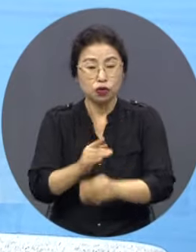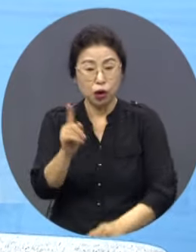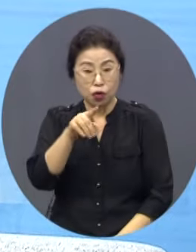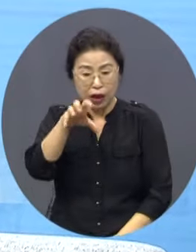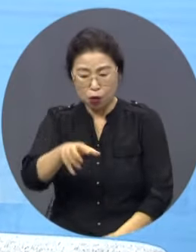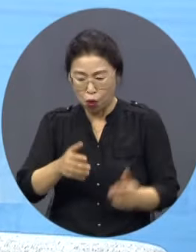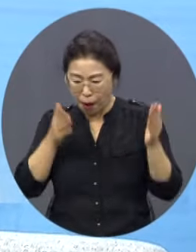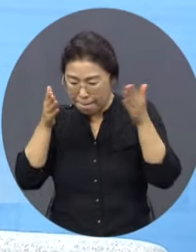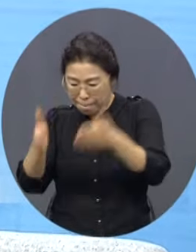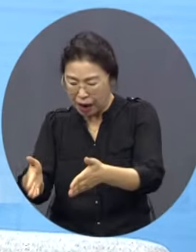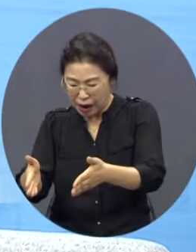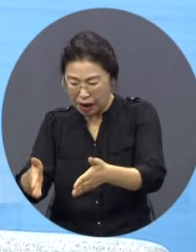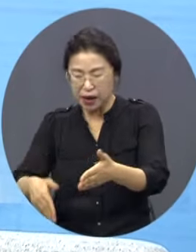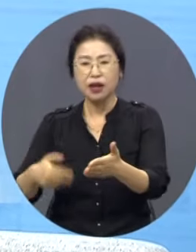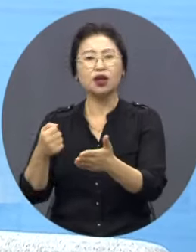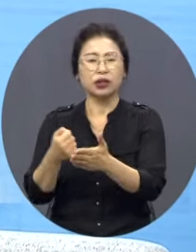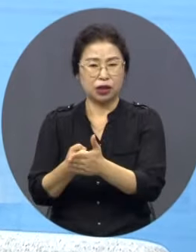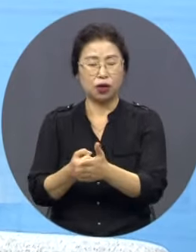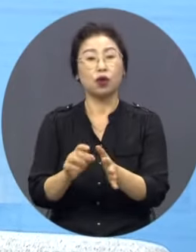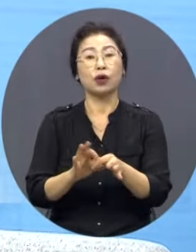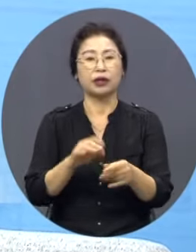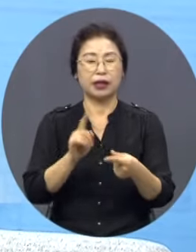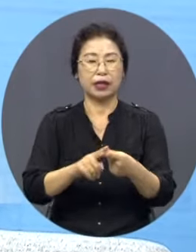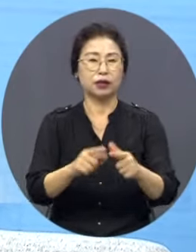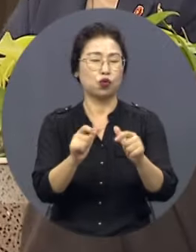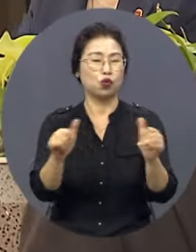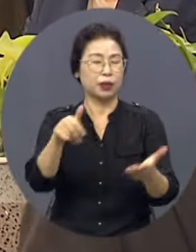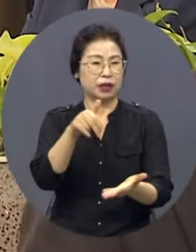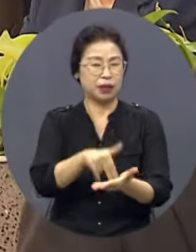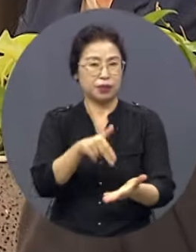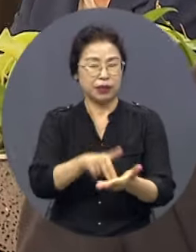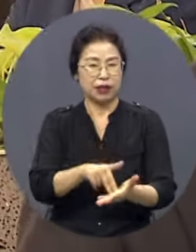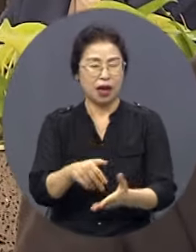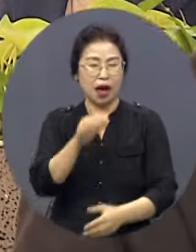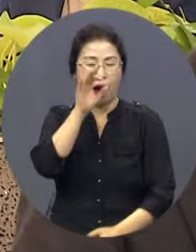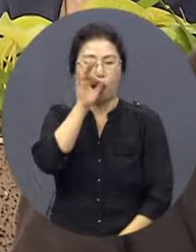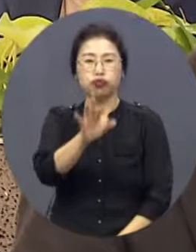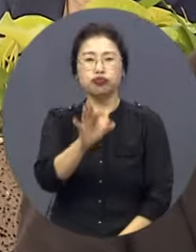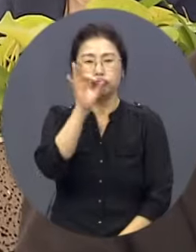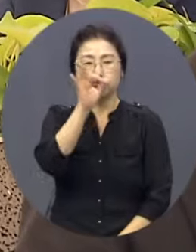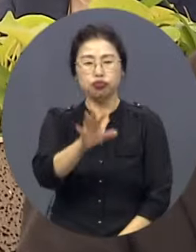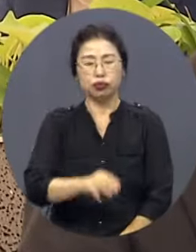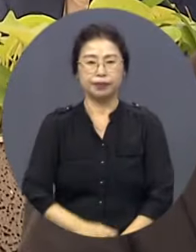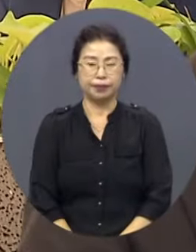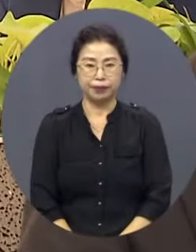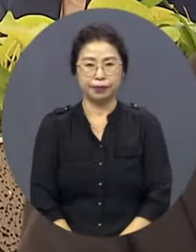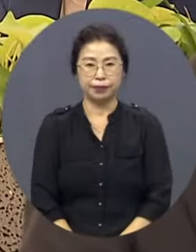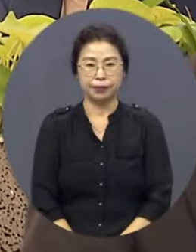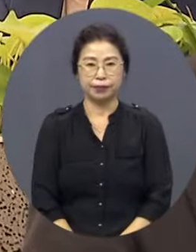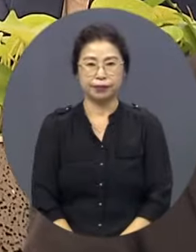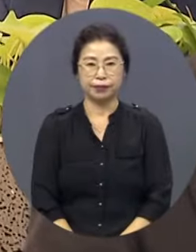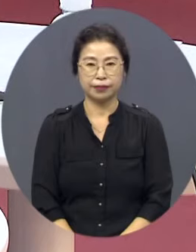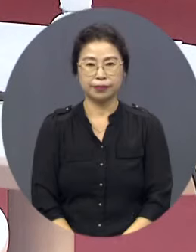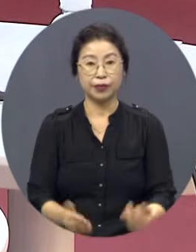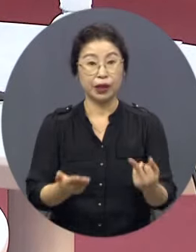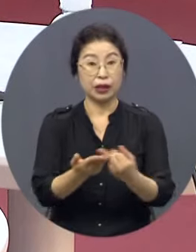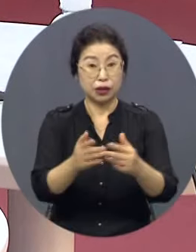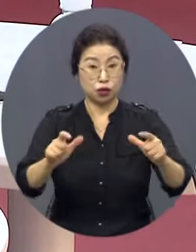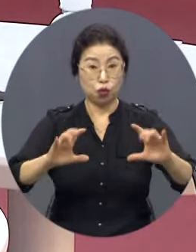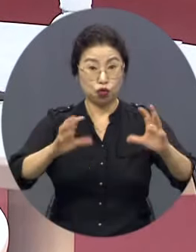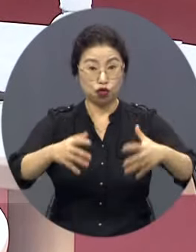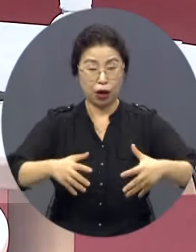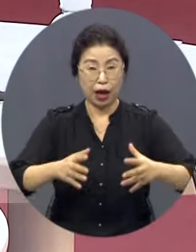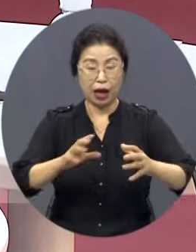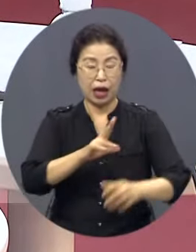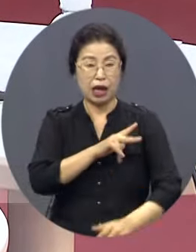한쪽으로 정치인들이 결정하는 것은 도민들이 수용하기 어렵다는 것입니다. 제주 지역 국회의원